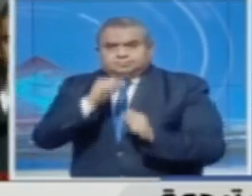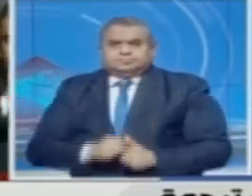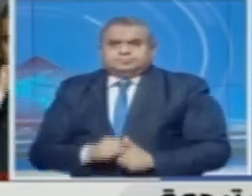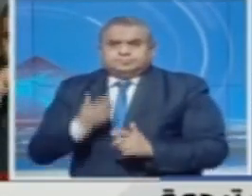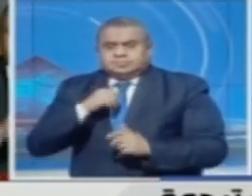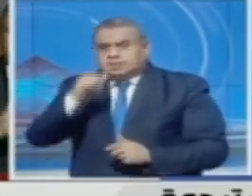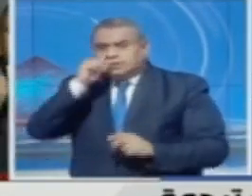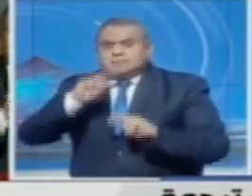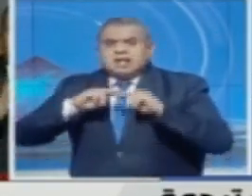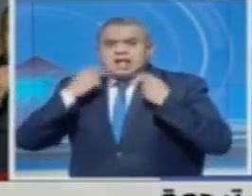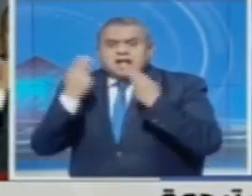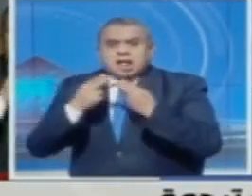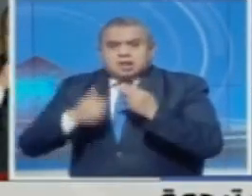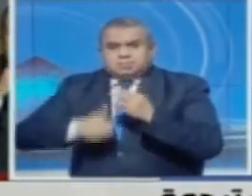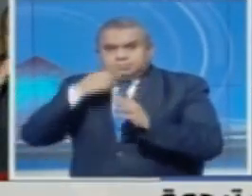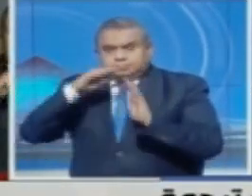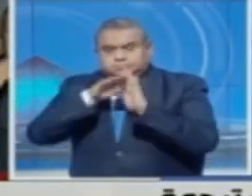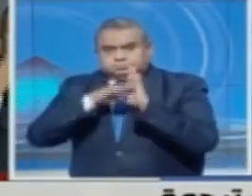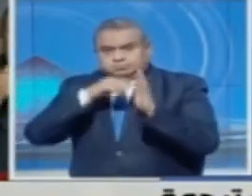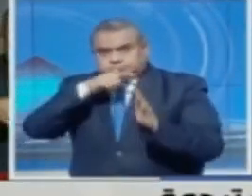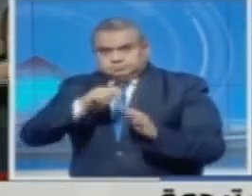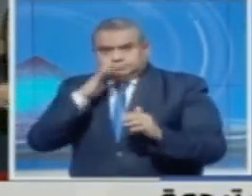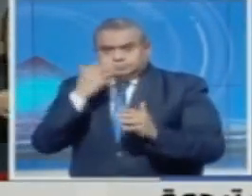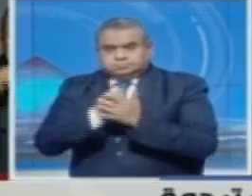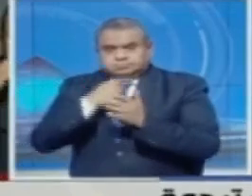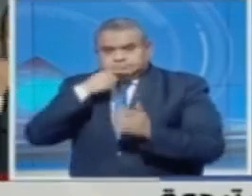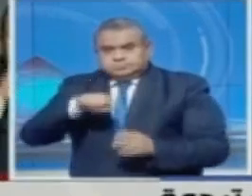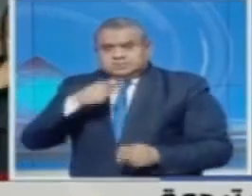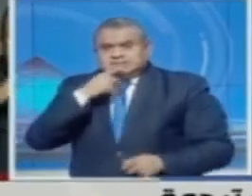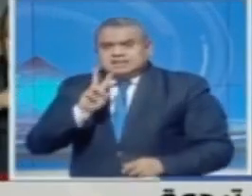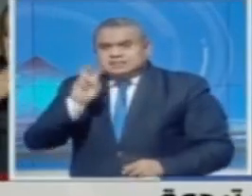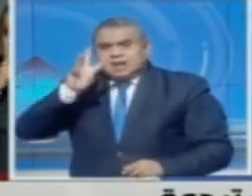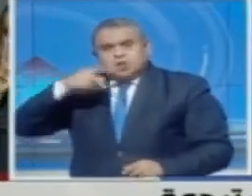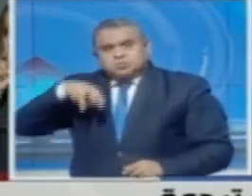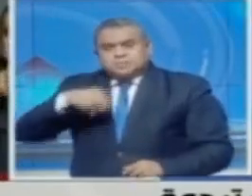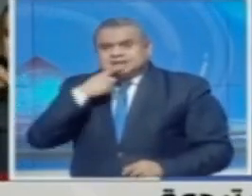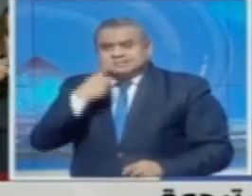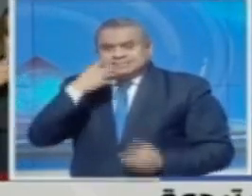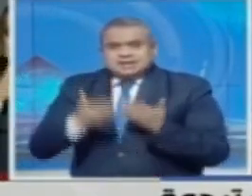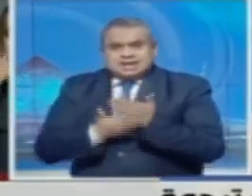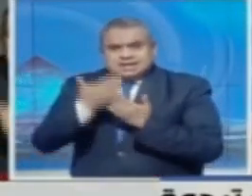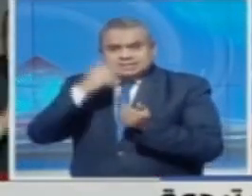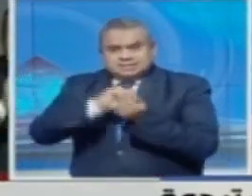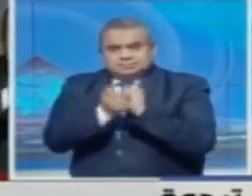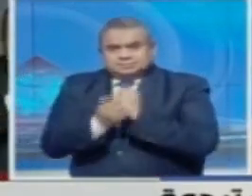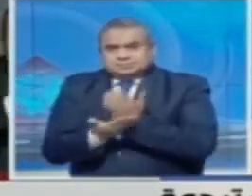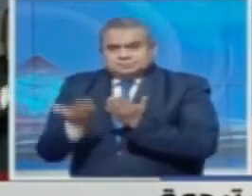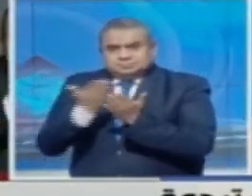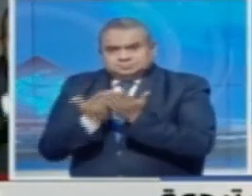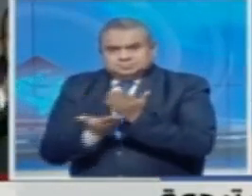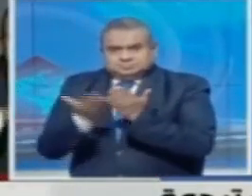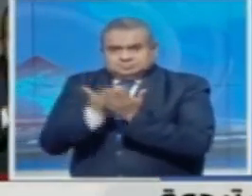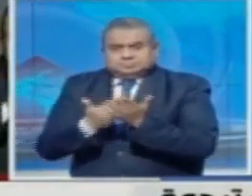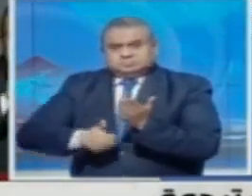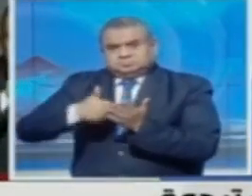المالي العالمي، وقد إيه هذا النظام خلال 70-80 سنة حصلت تطورات كبيرة جدا جدا، وبالتالي هو